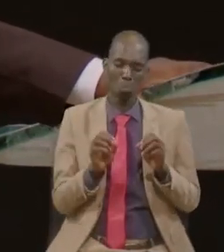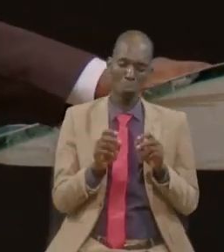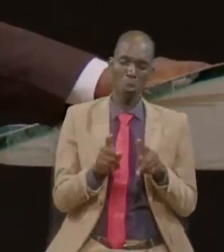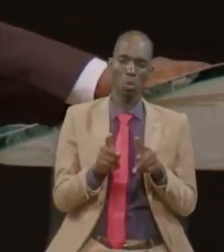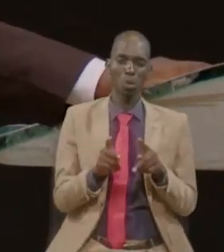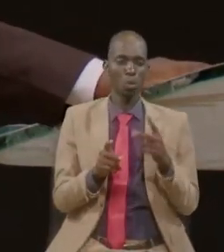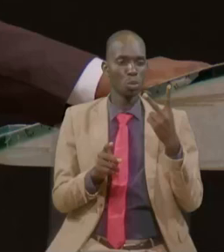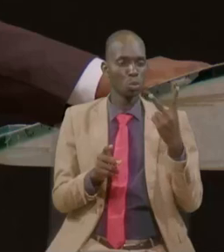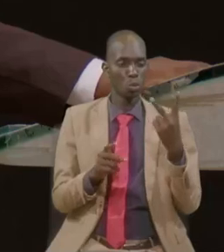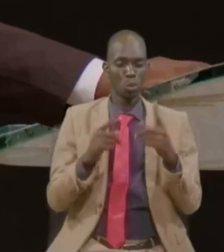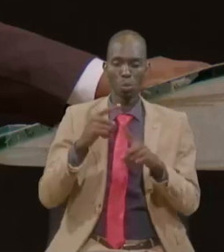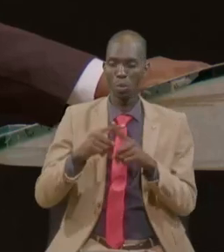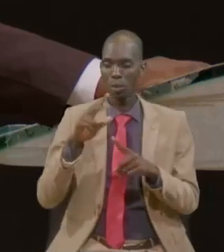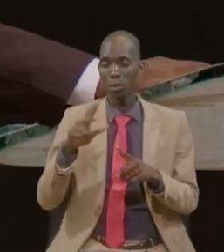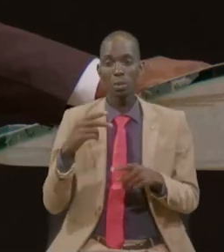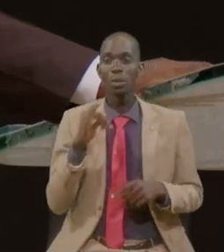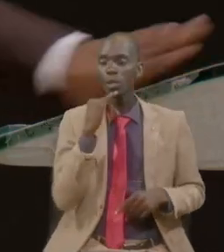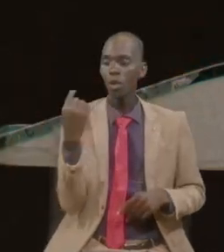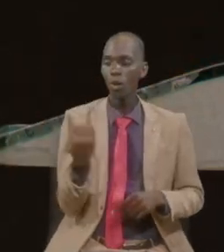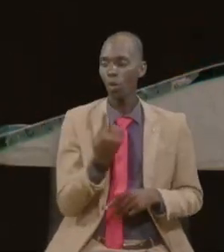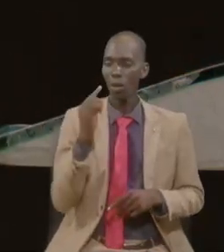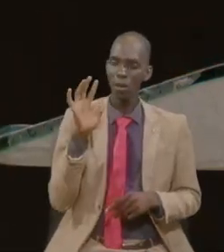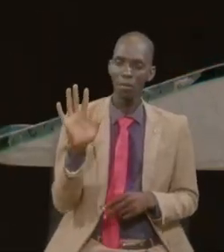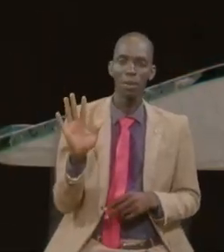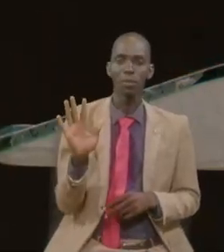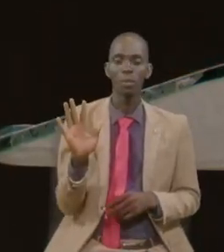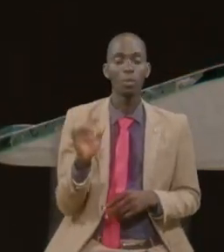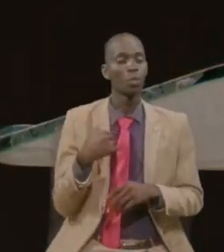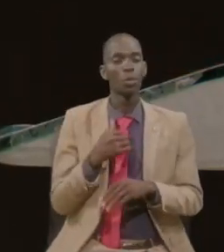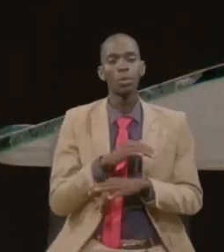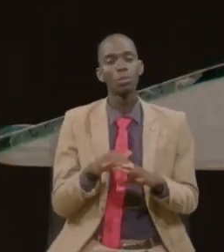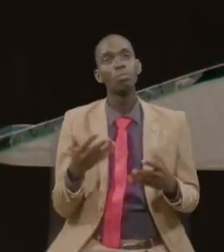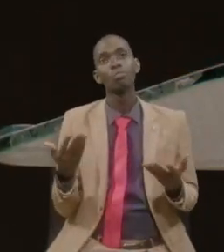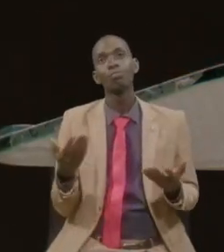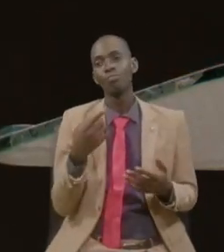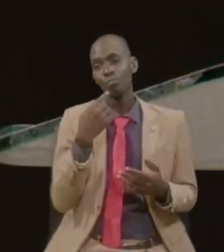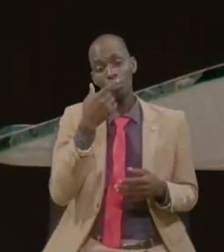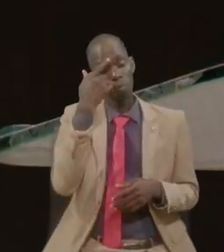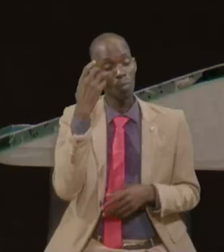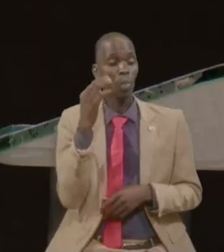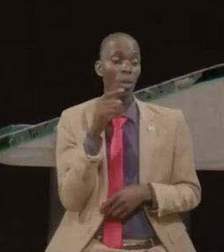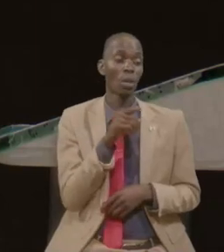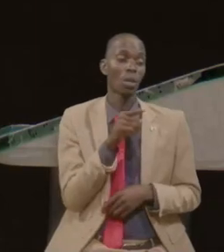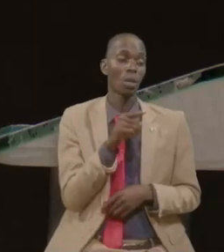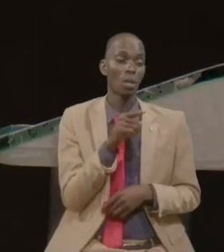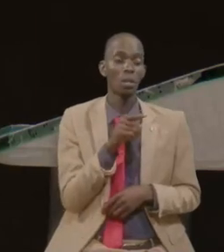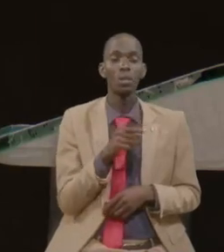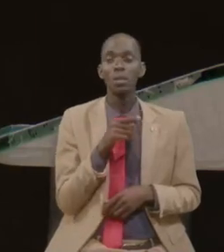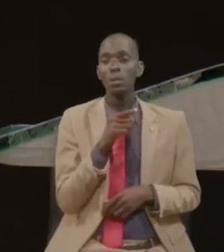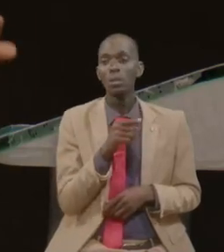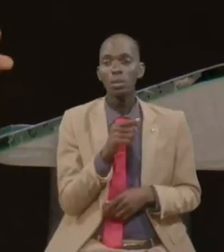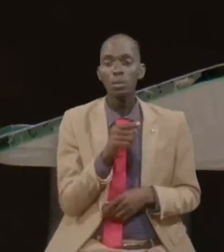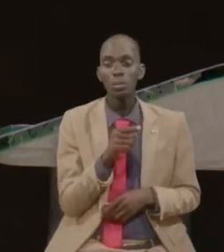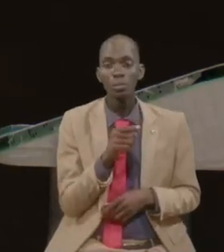modérée. 2 plus 2, 2 plus 3, toujours est quoi? 5. On peut dire qu'à cause de